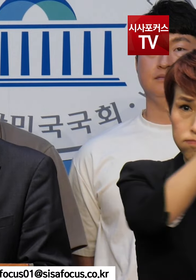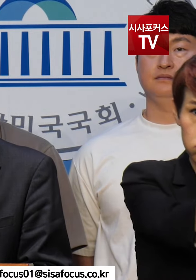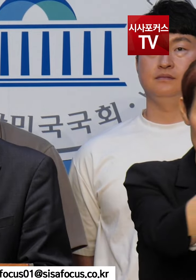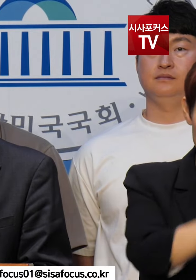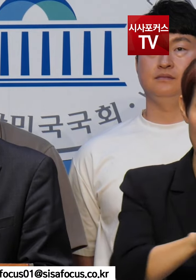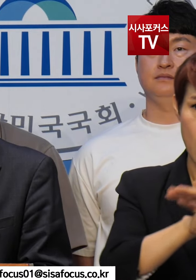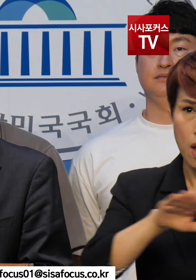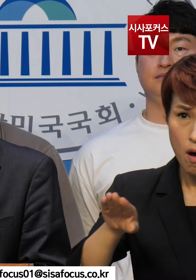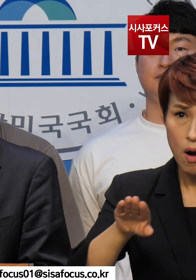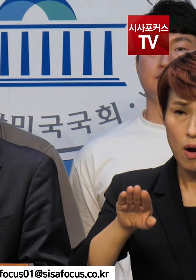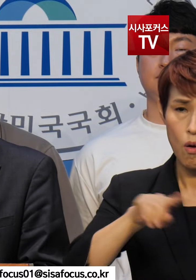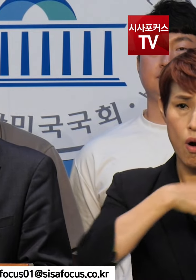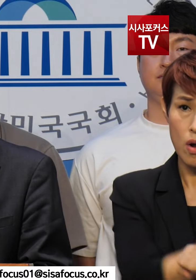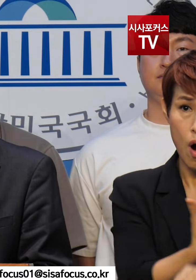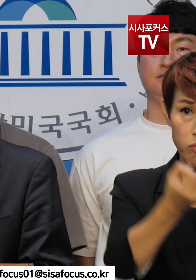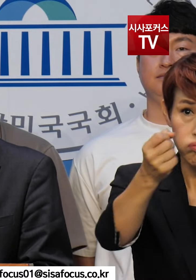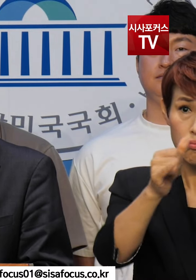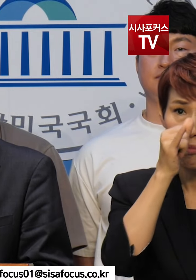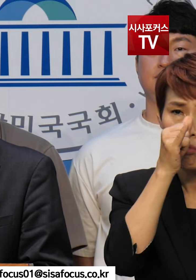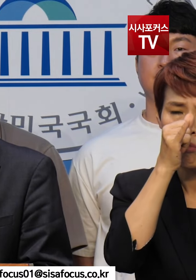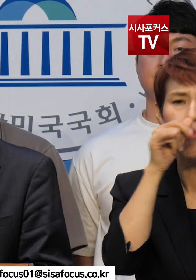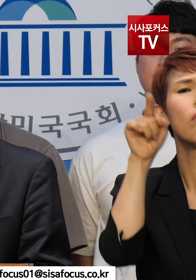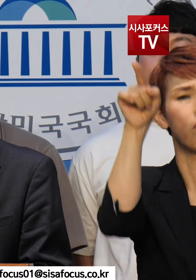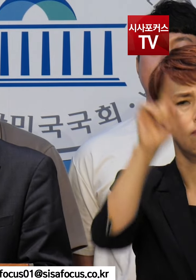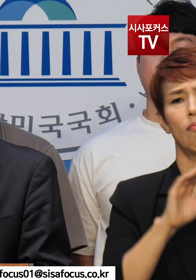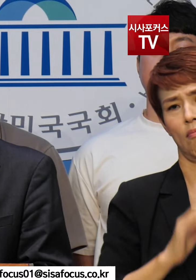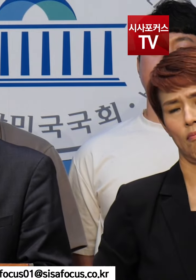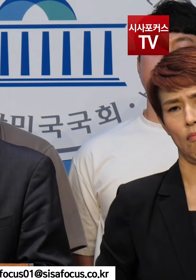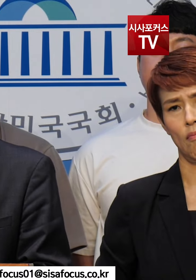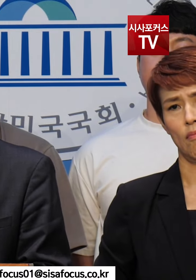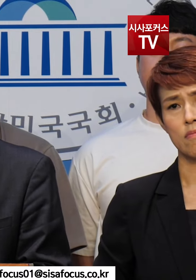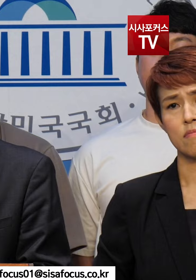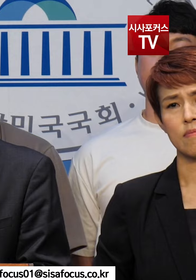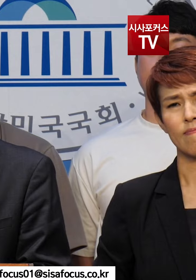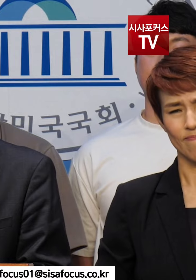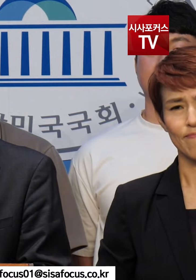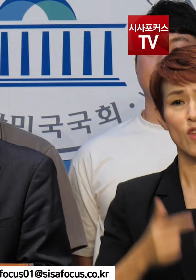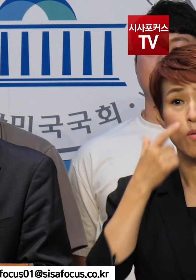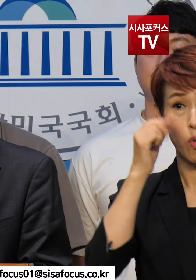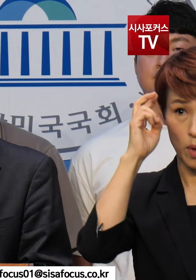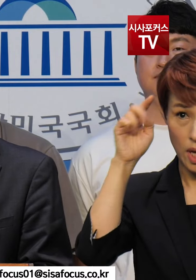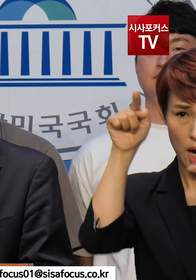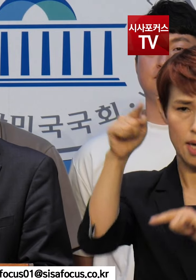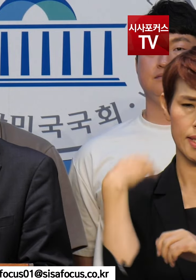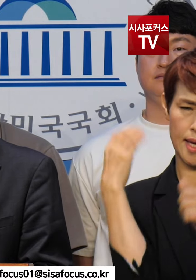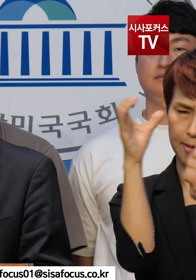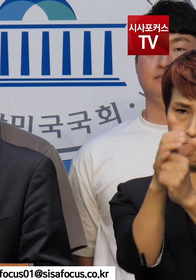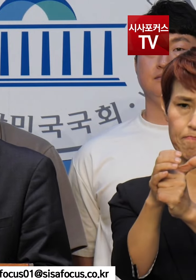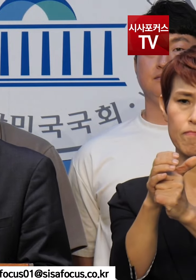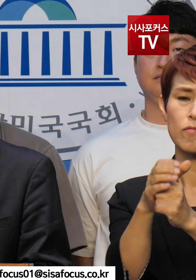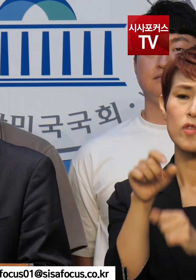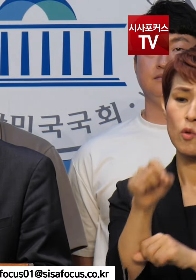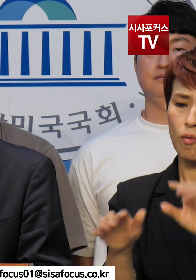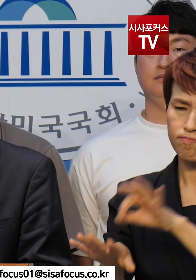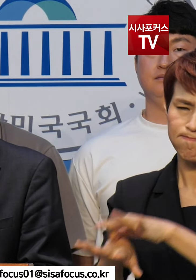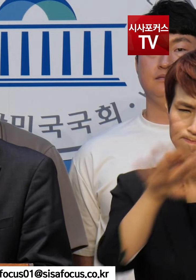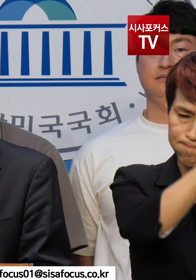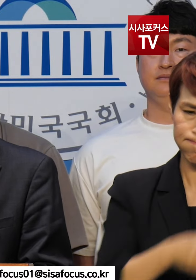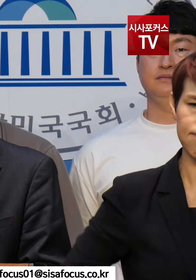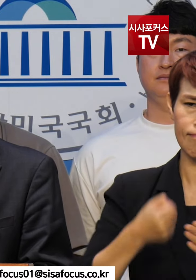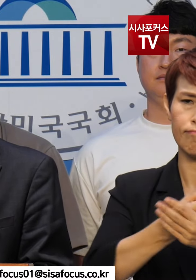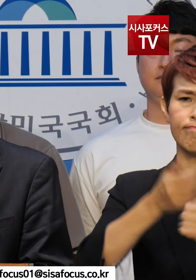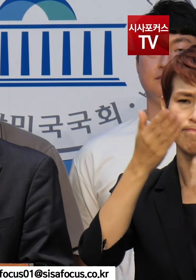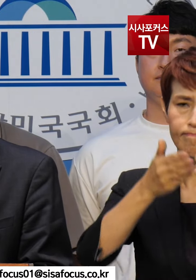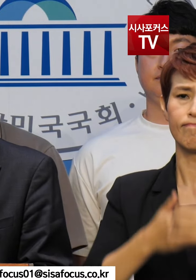해결할 수 있는 권한을 유일하게 갖고 있습니다. 이제 니또덴코가 책임지고 고용승계를 결단해야